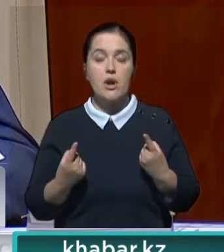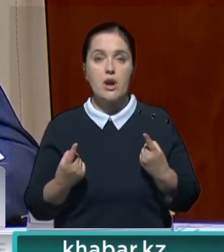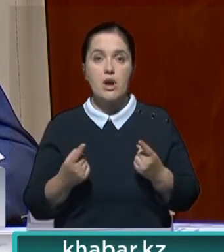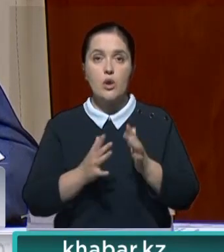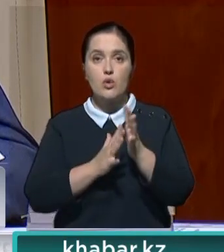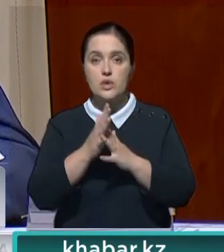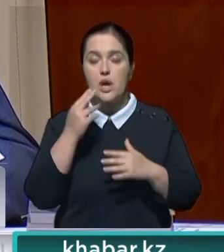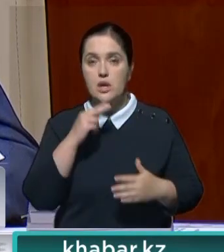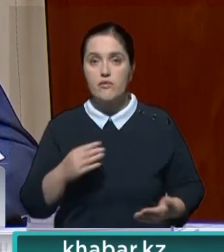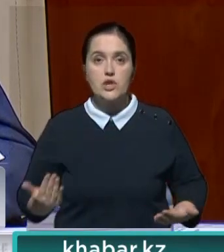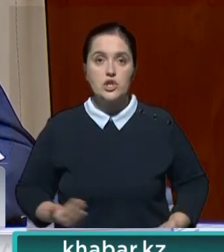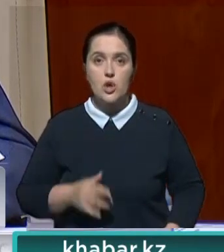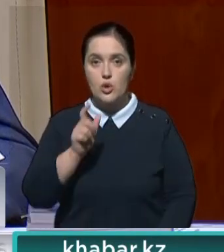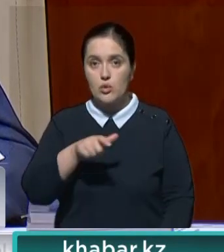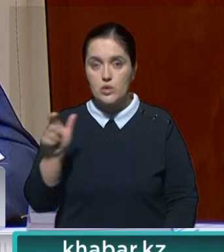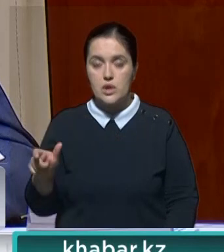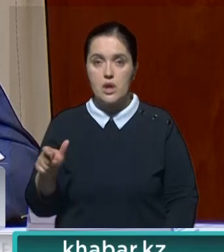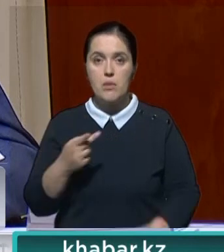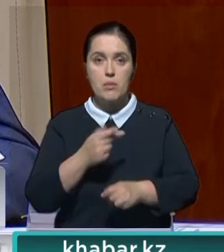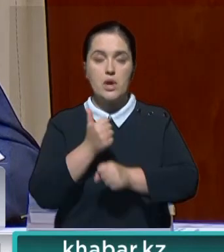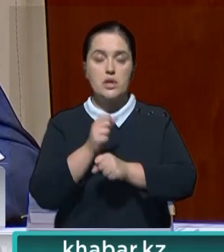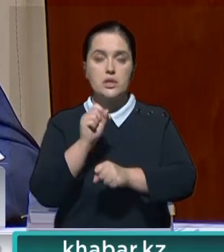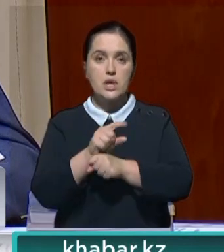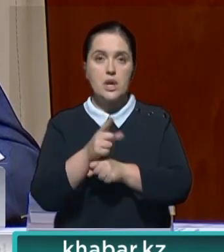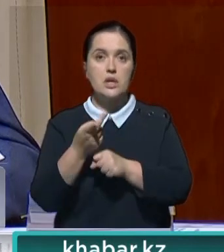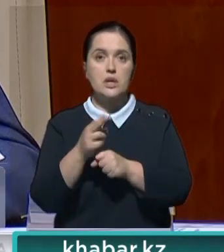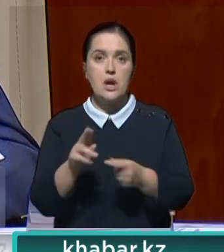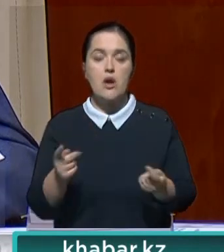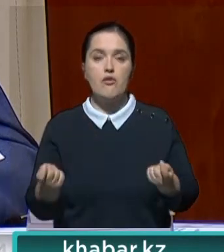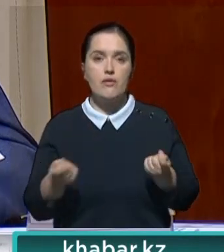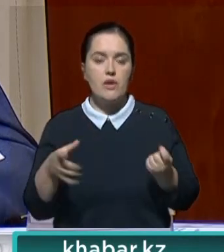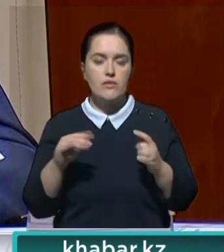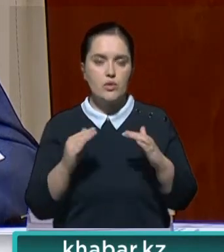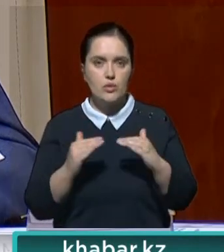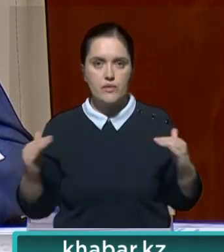качества жизни людей должно стать основной задачей для органов власти всех уровней.